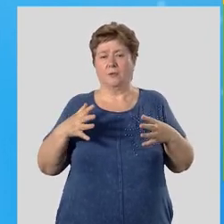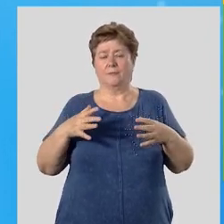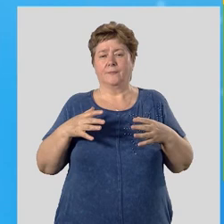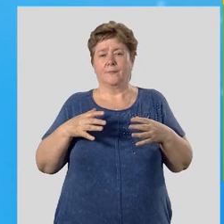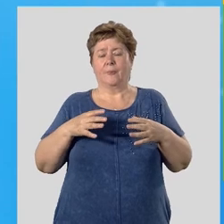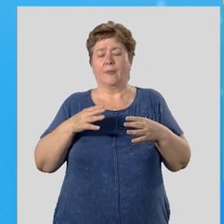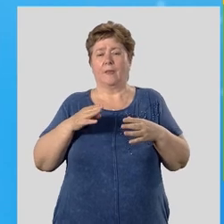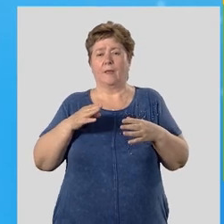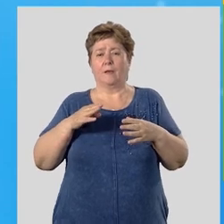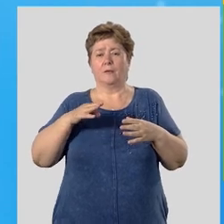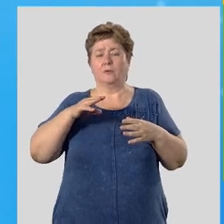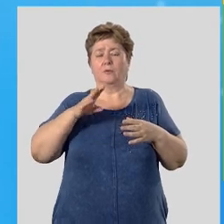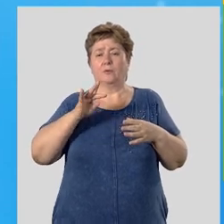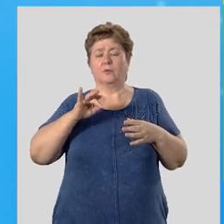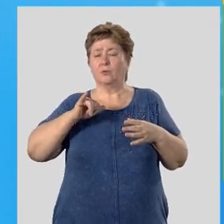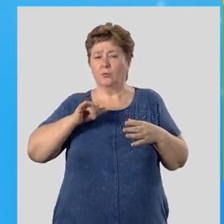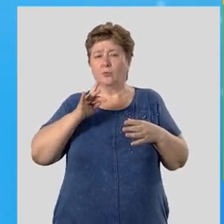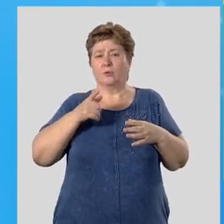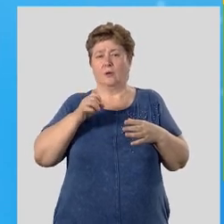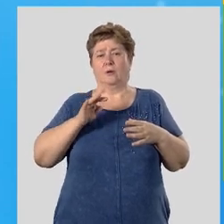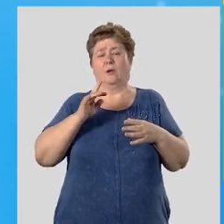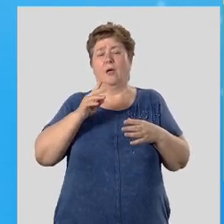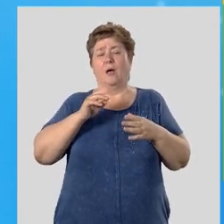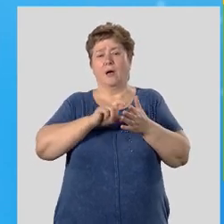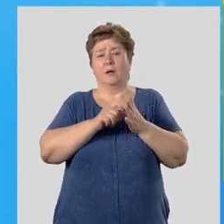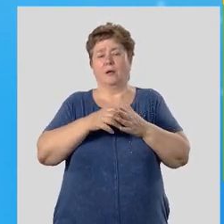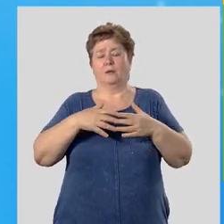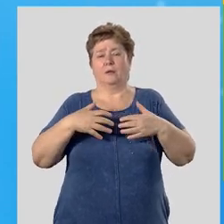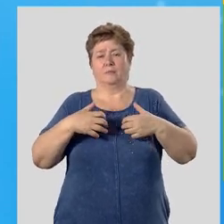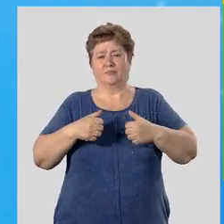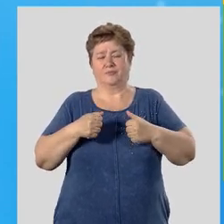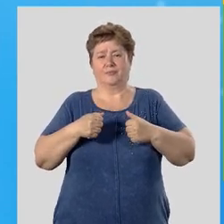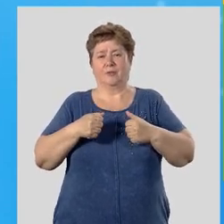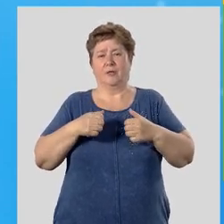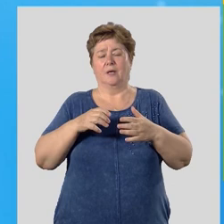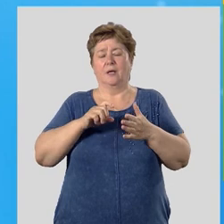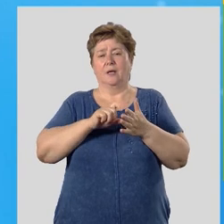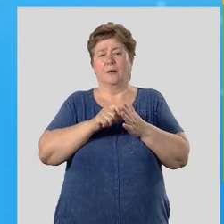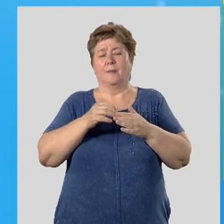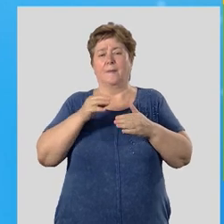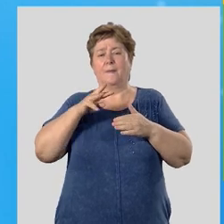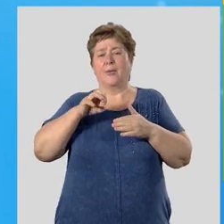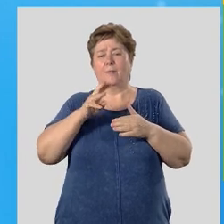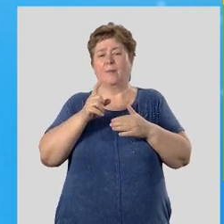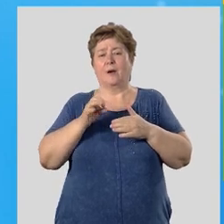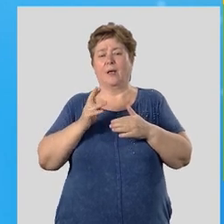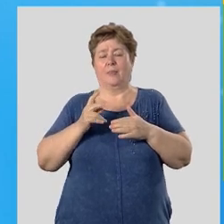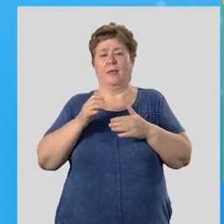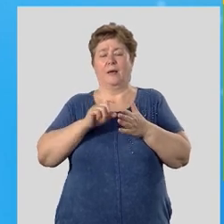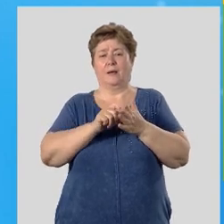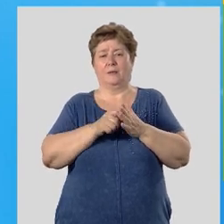есть тургор клетки – это напряженное состояние клеточной мембраны,